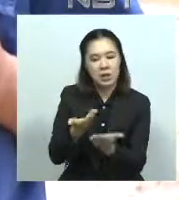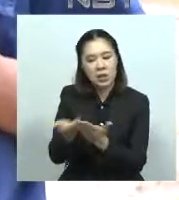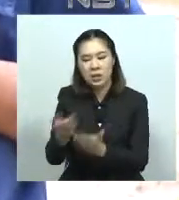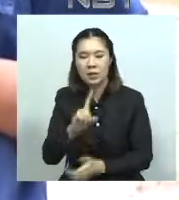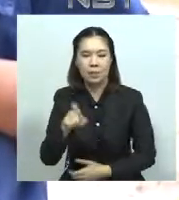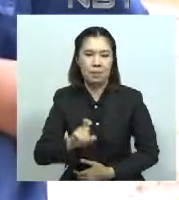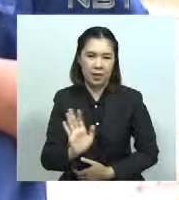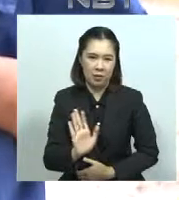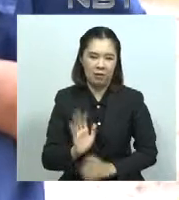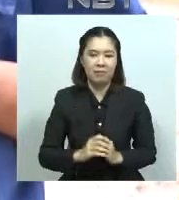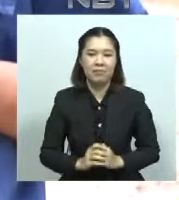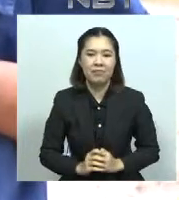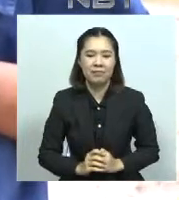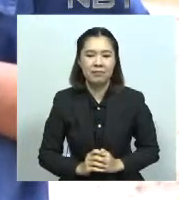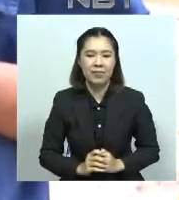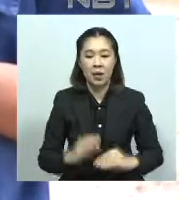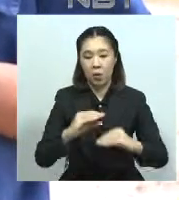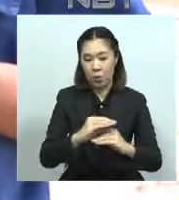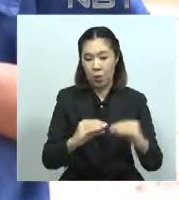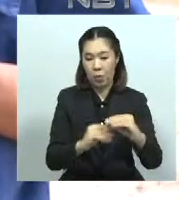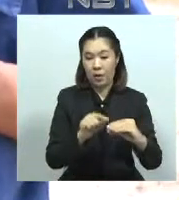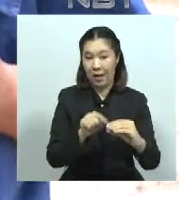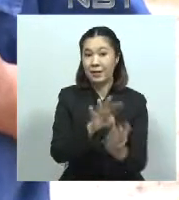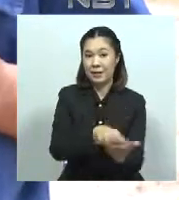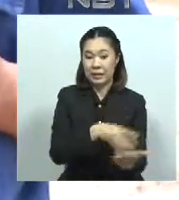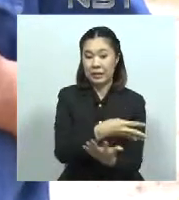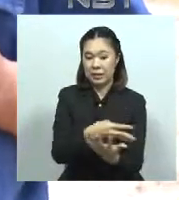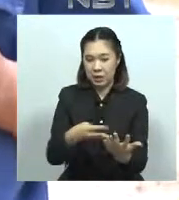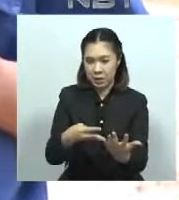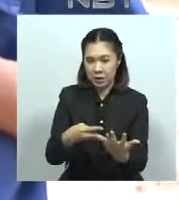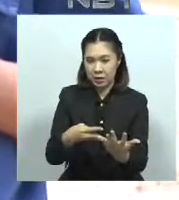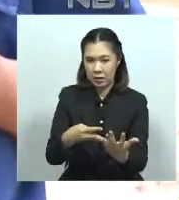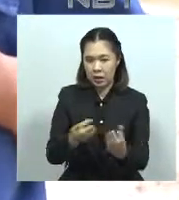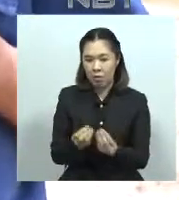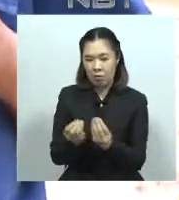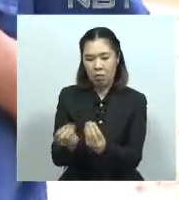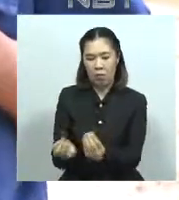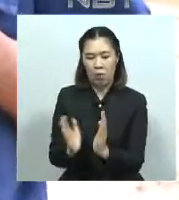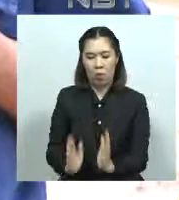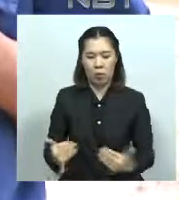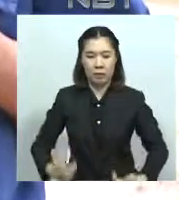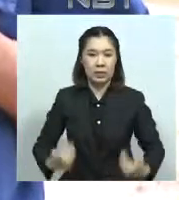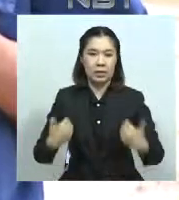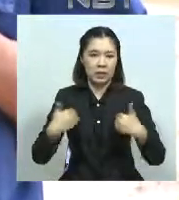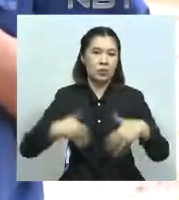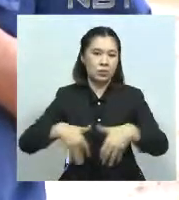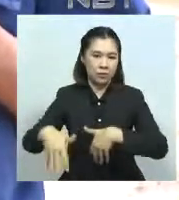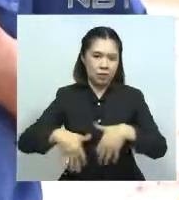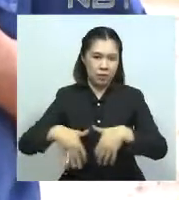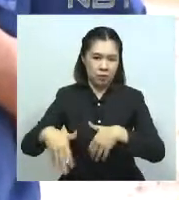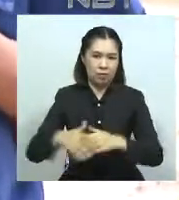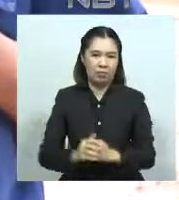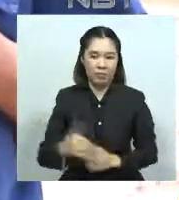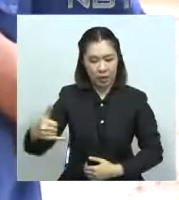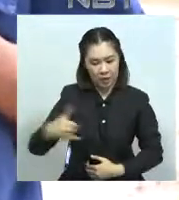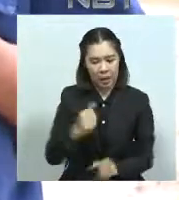คิดแบบนี้นะครับฉะนั้นโครงการนี้ถือว่าเป็นนโยบายที่ส่งผลกระทบต่อชีวิตประชาชนโดยตรงประชาชนมาทำ